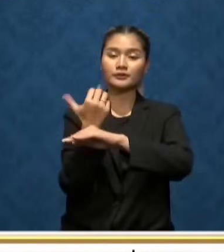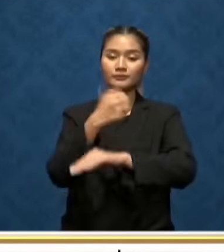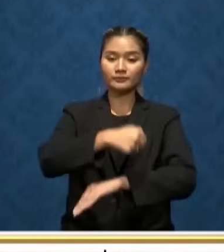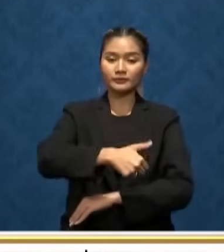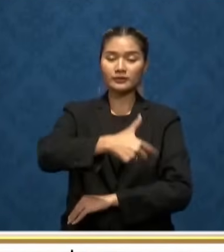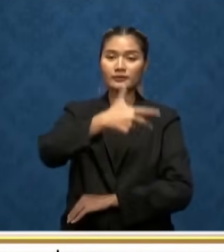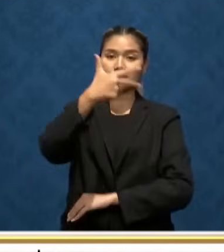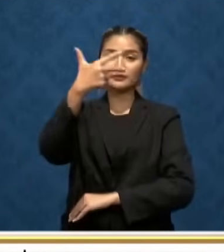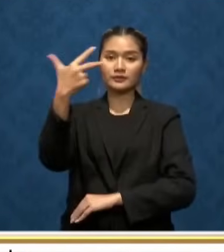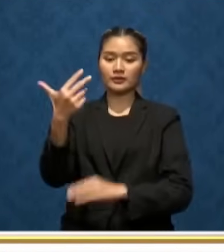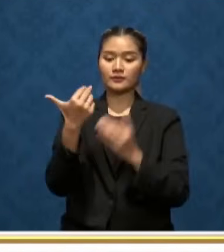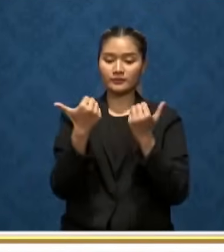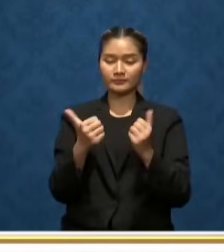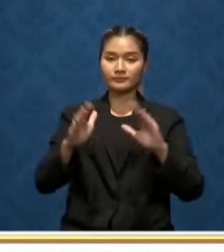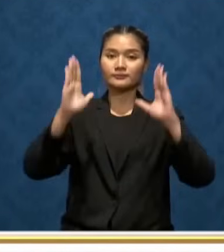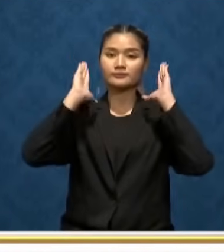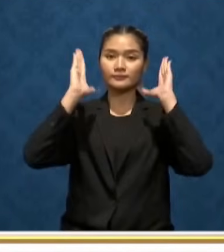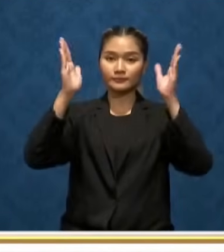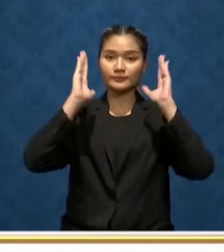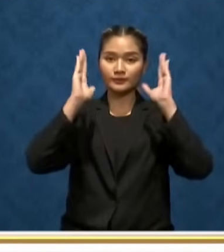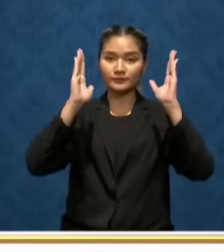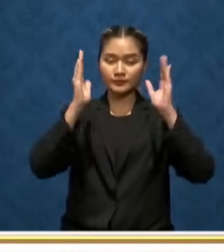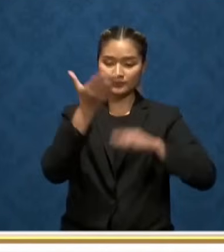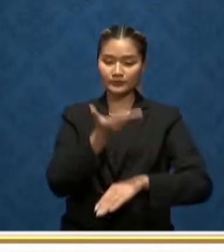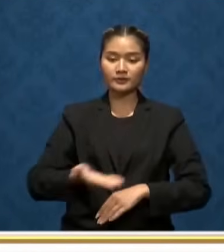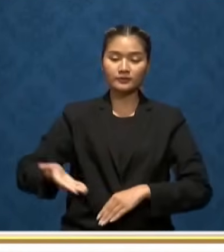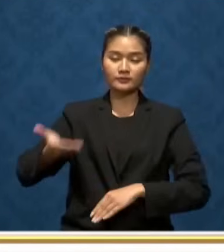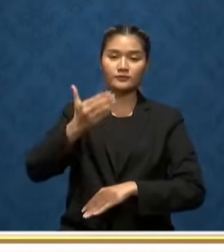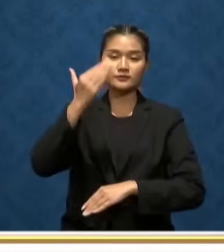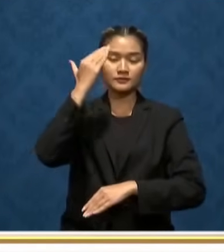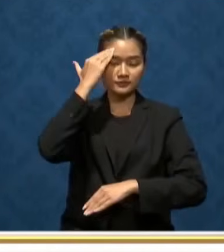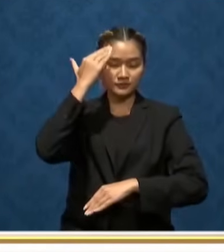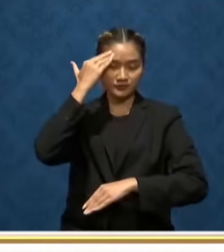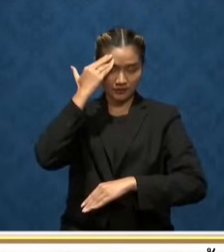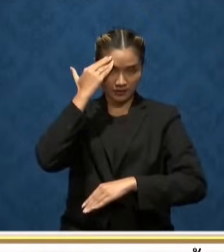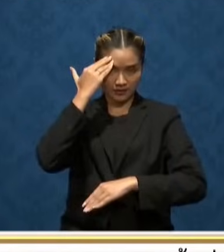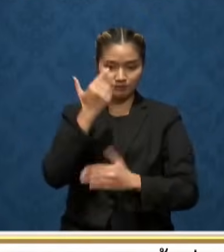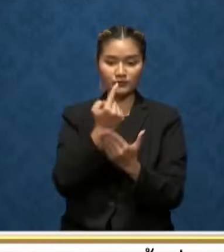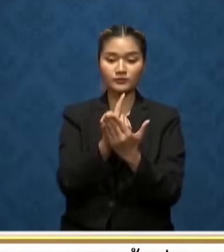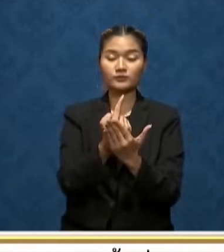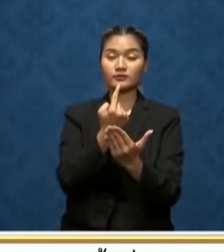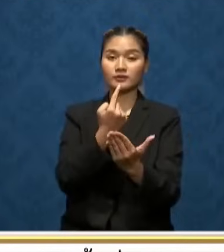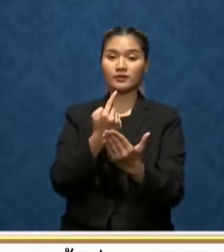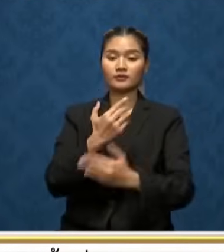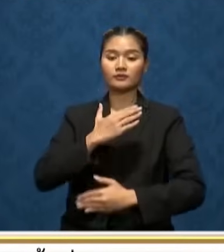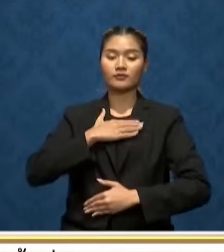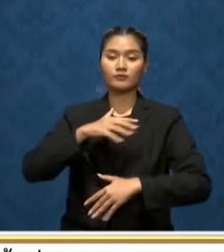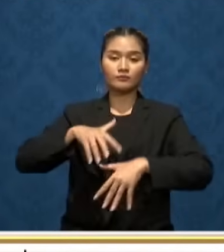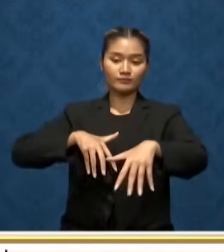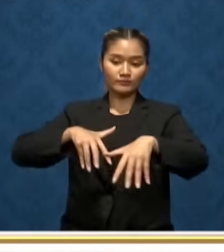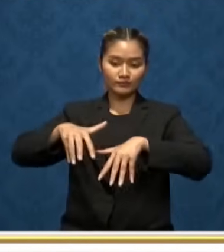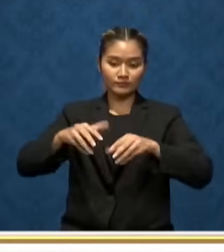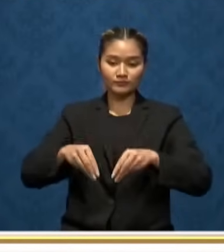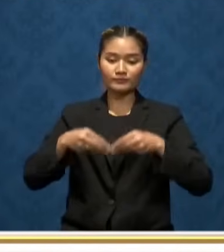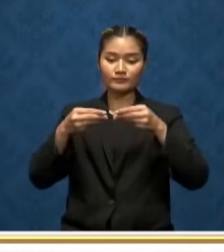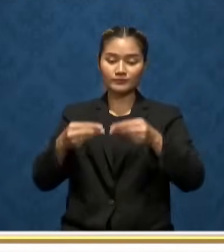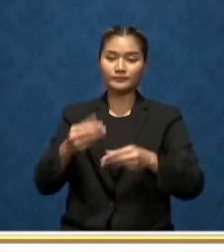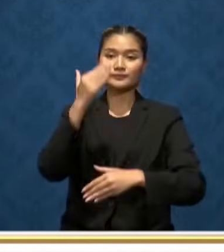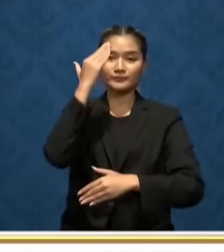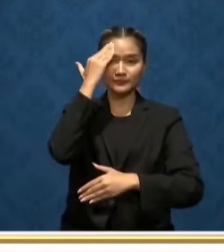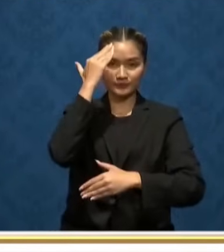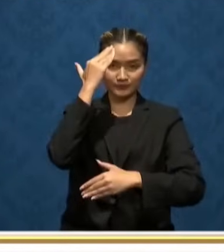ต่อตัวแทนของปวงชนถือว่าเป็นการรายงานต่อสาธารณชนทั้งประเทศ